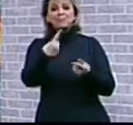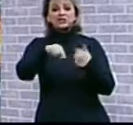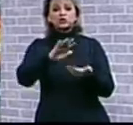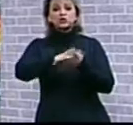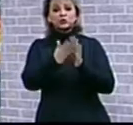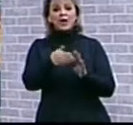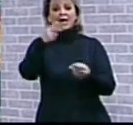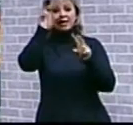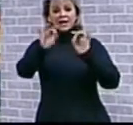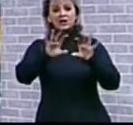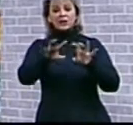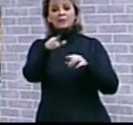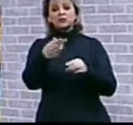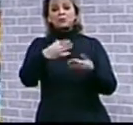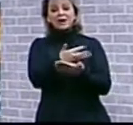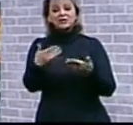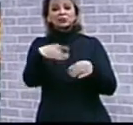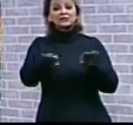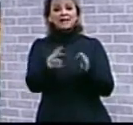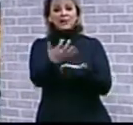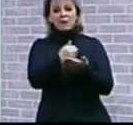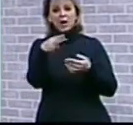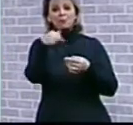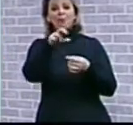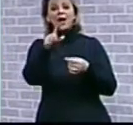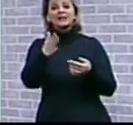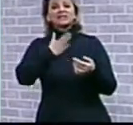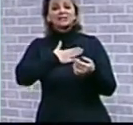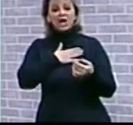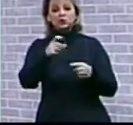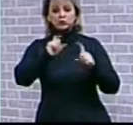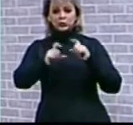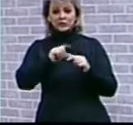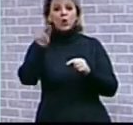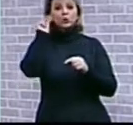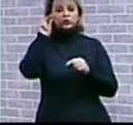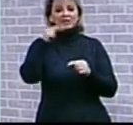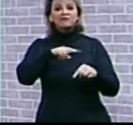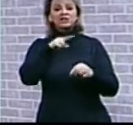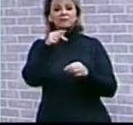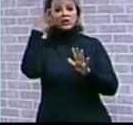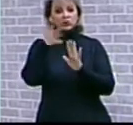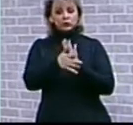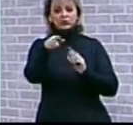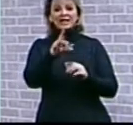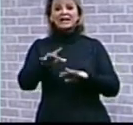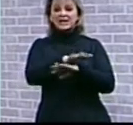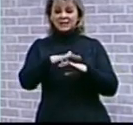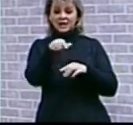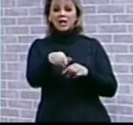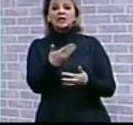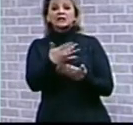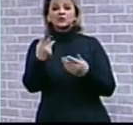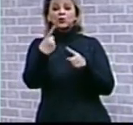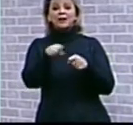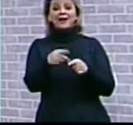и отрекламировать продукт. Так и набирают баллы. Наши студенты, ученики внимательно изучили рынок,